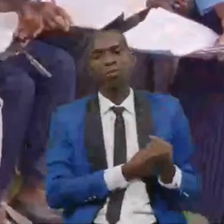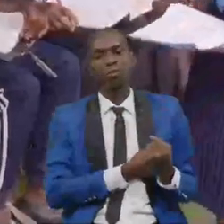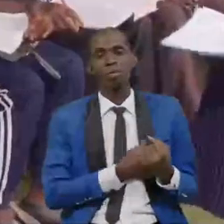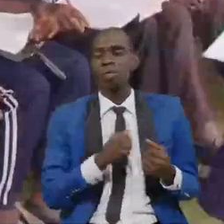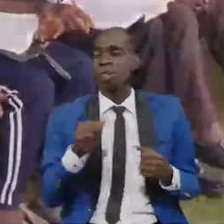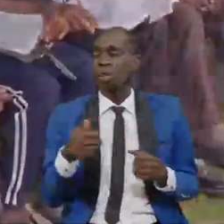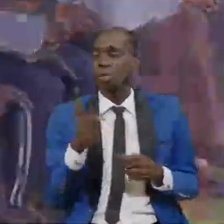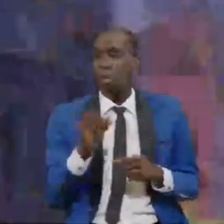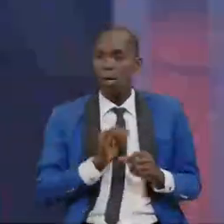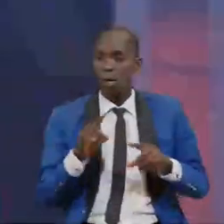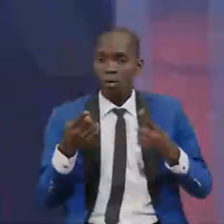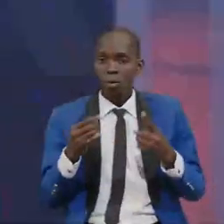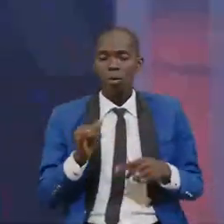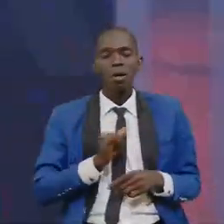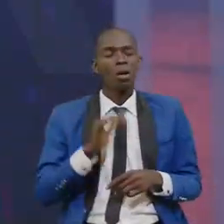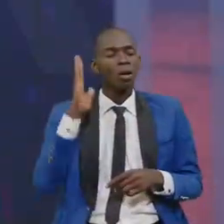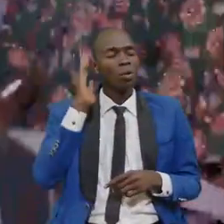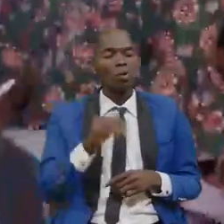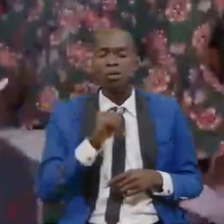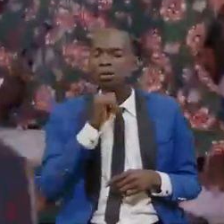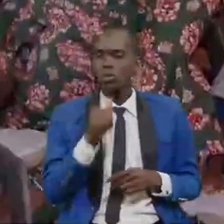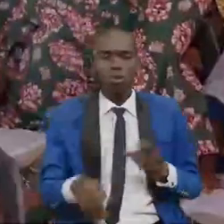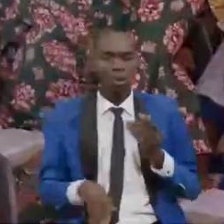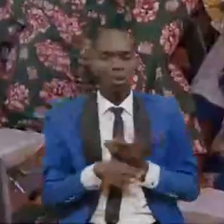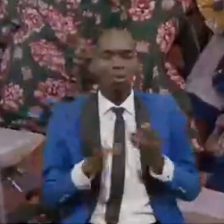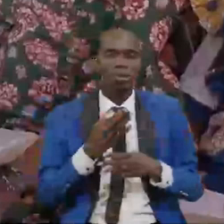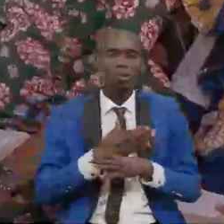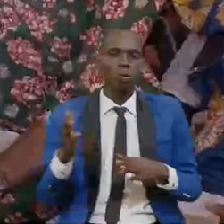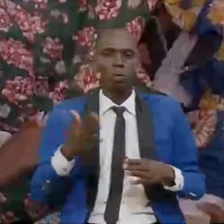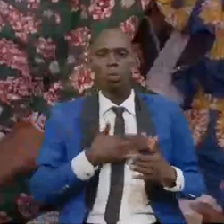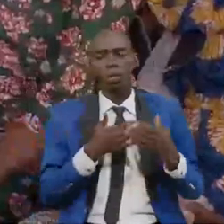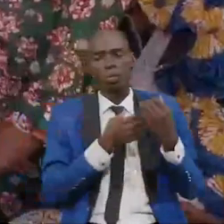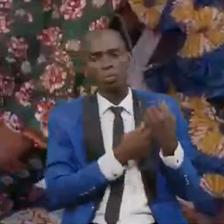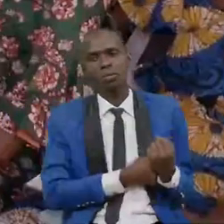Partout où je ne vais pas rejeter mon assurance.